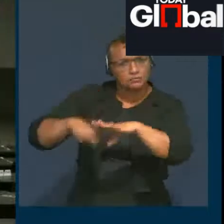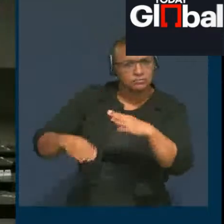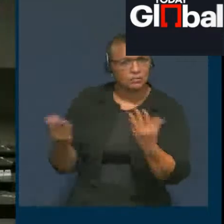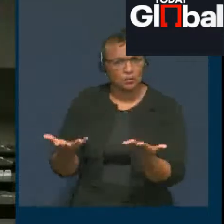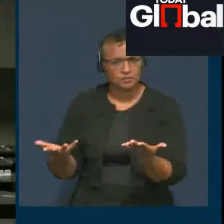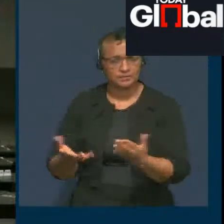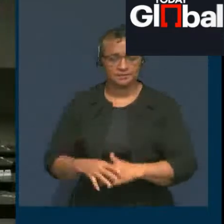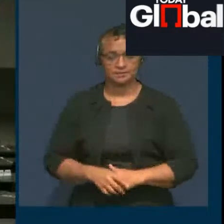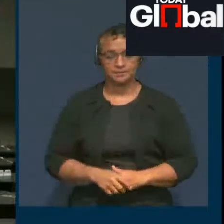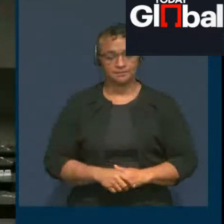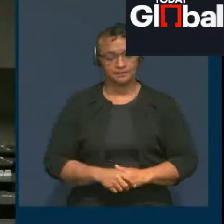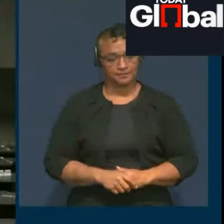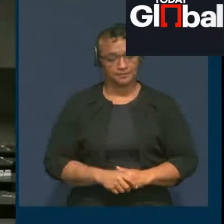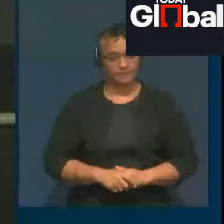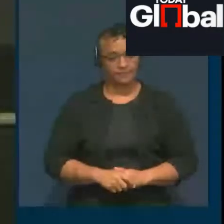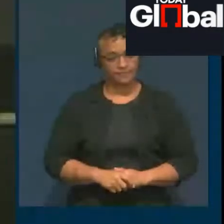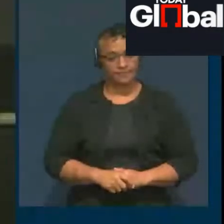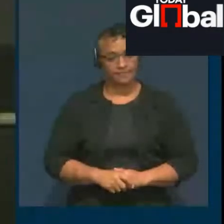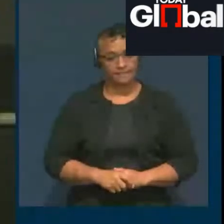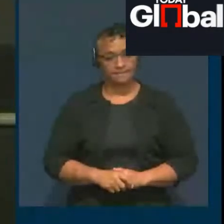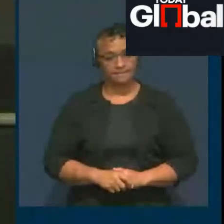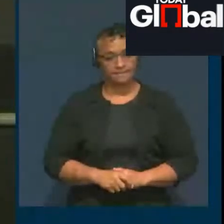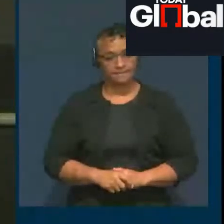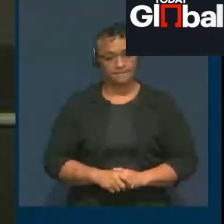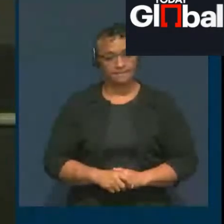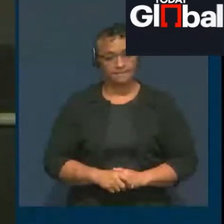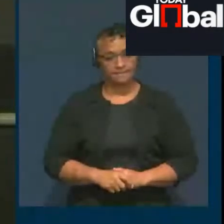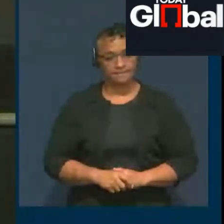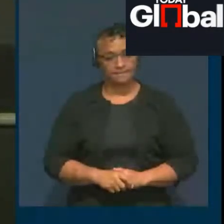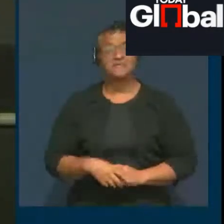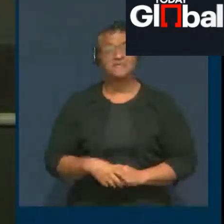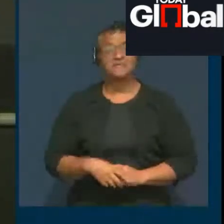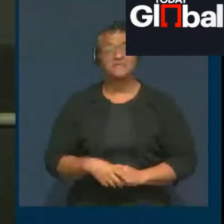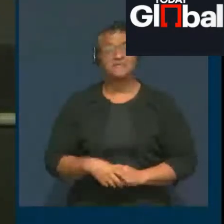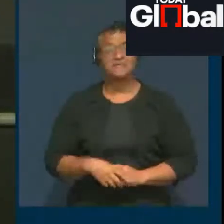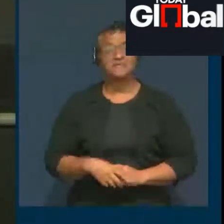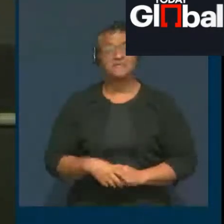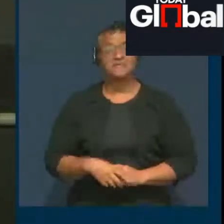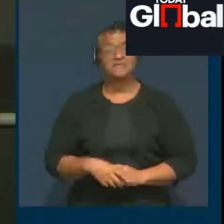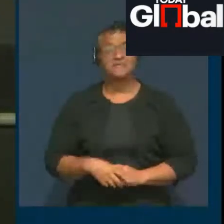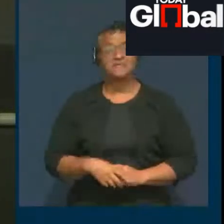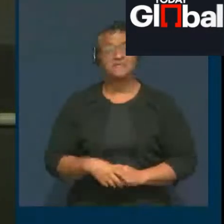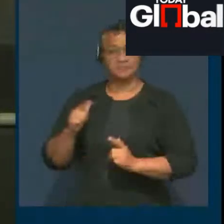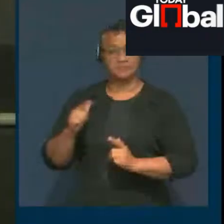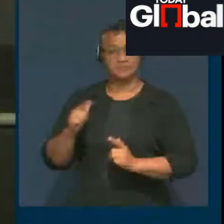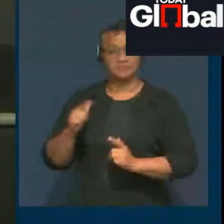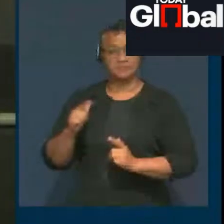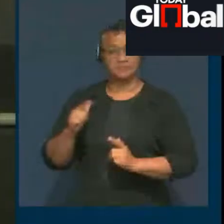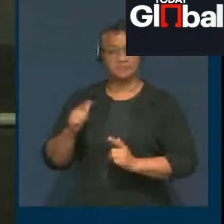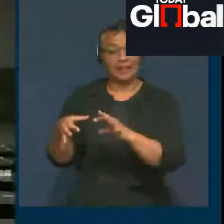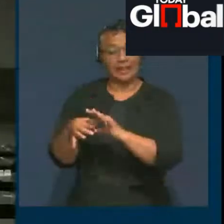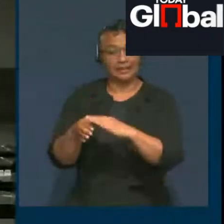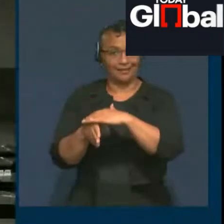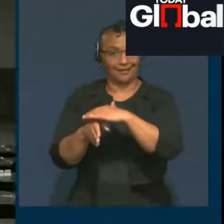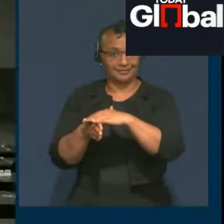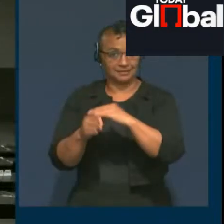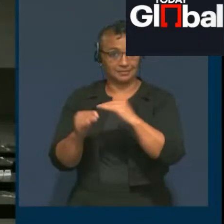حول إفادة اللجنة. I'll give the floor to the Ministry of Social Affairs on accessibility